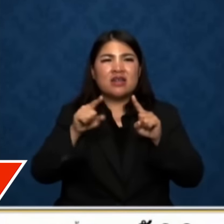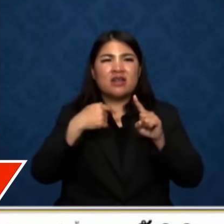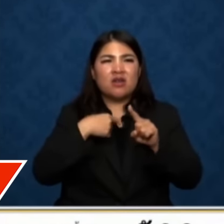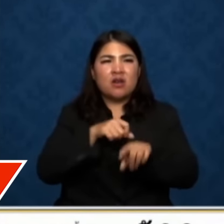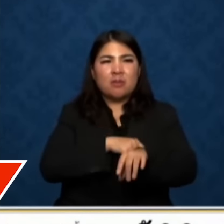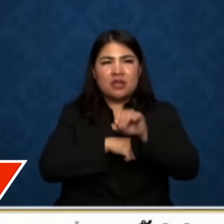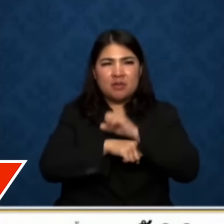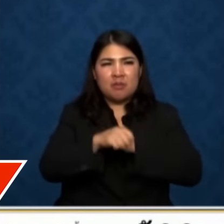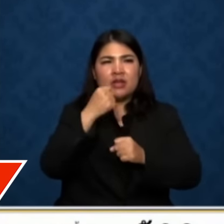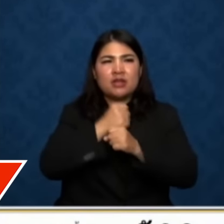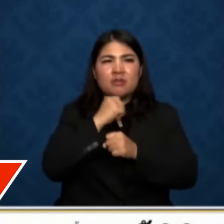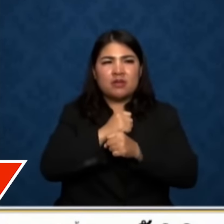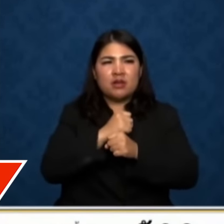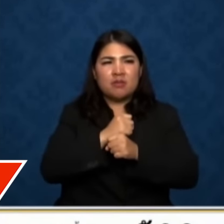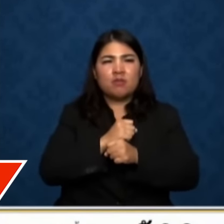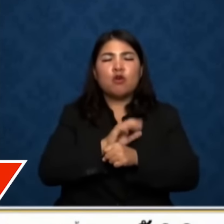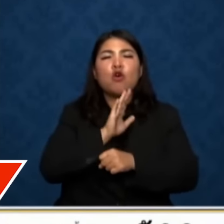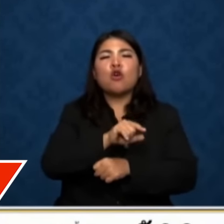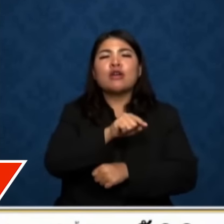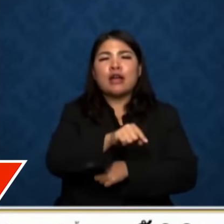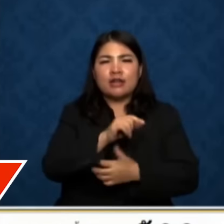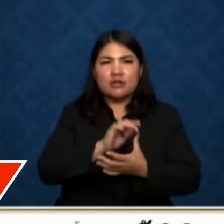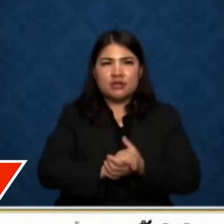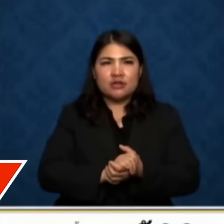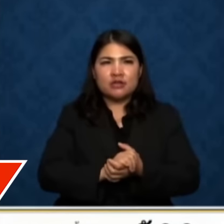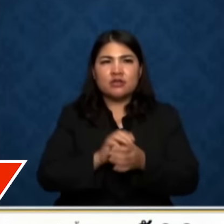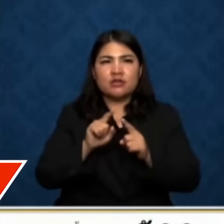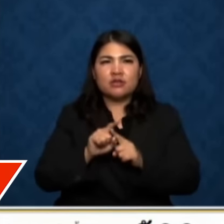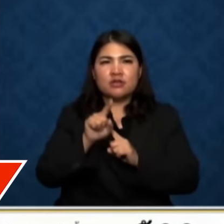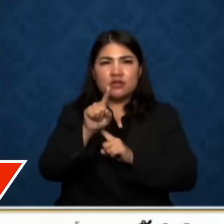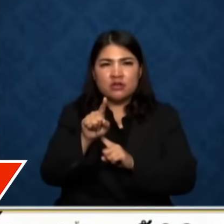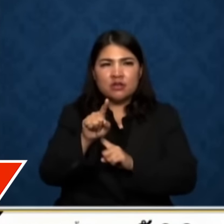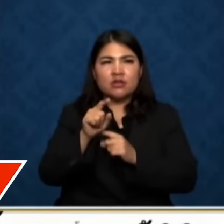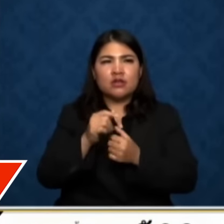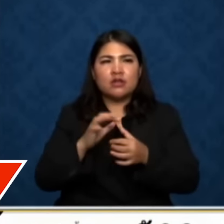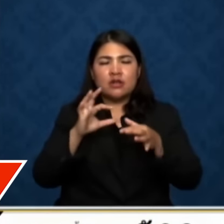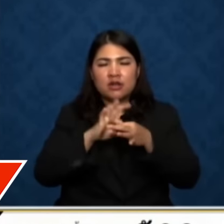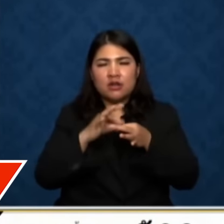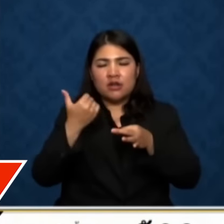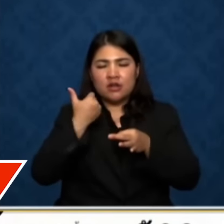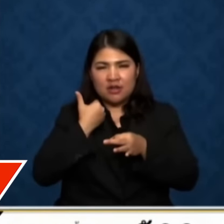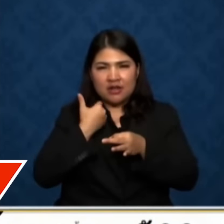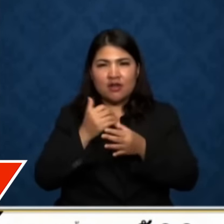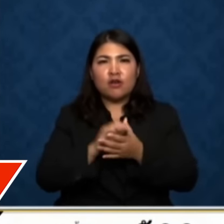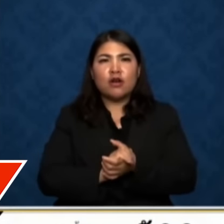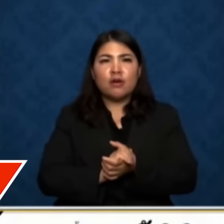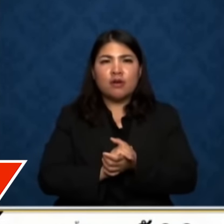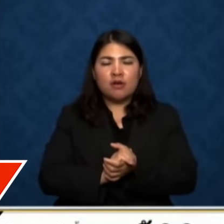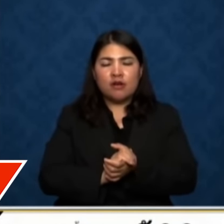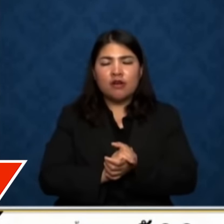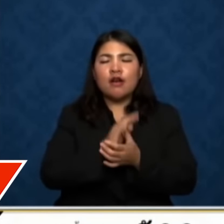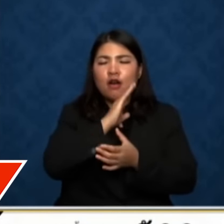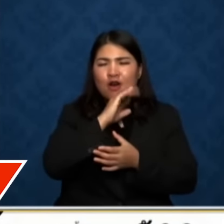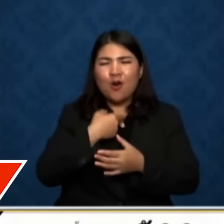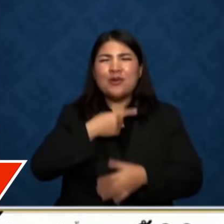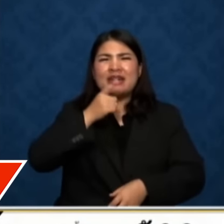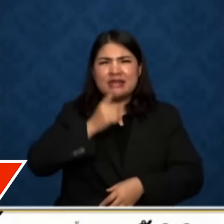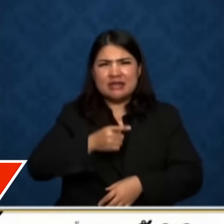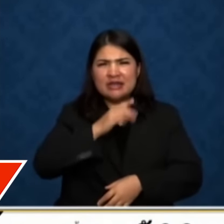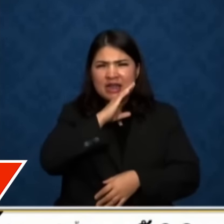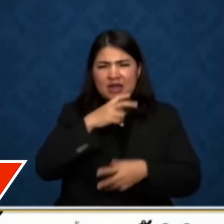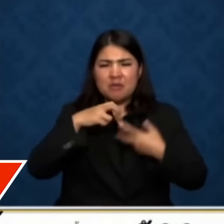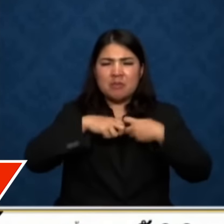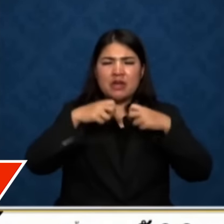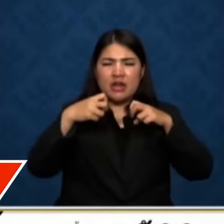าที่ของท่านรัฐมนตรีเท่านั้น1เป็นการเสนอความเห็นตามหลักวิชาการครับท่านประธานประกอบกับข้อเท็จจริงตามกรณีปัญ